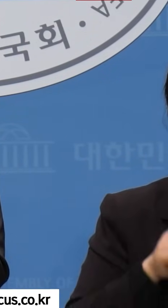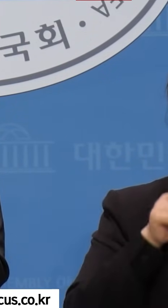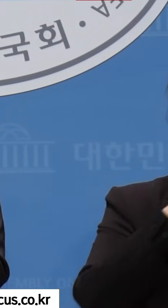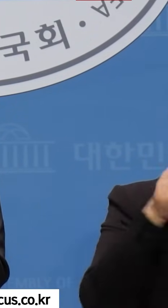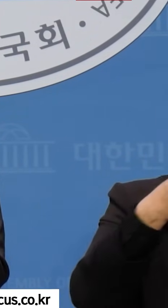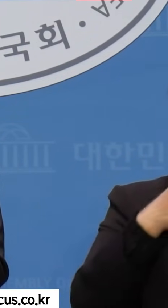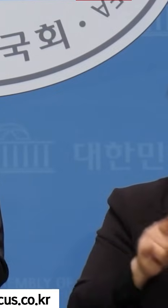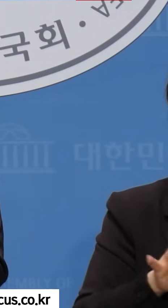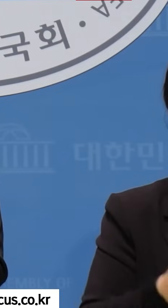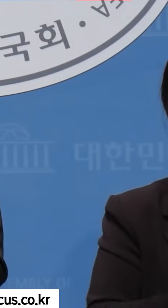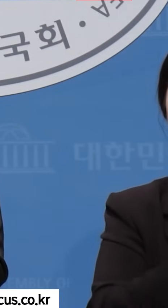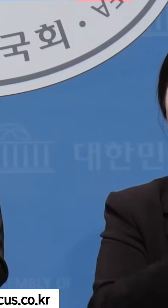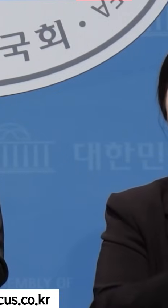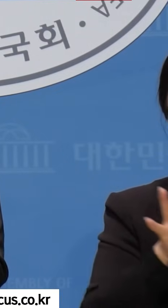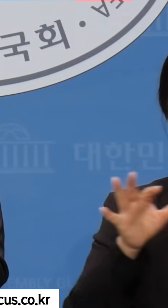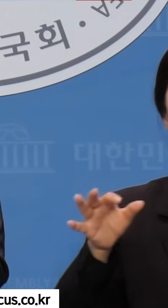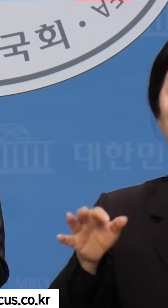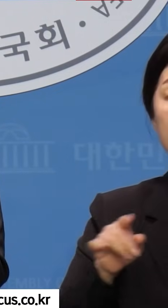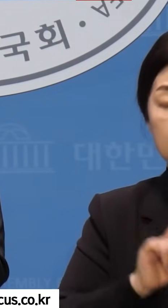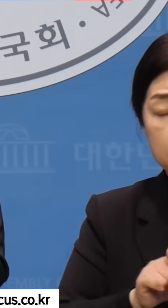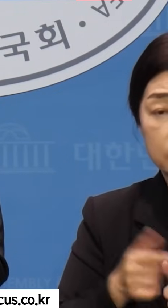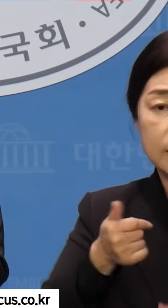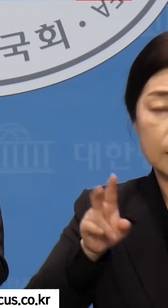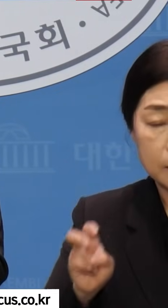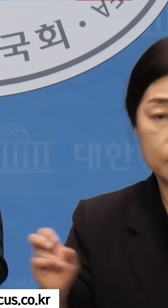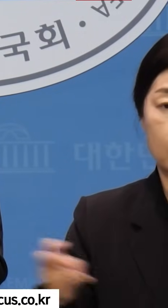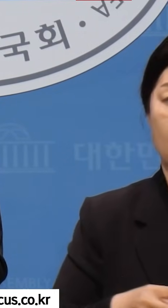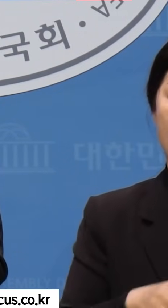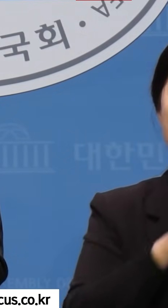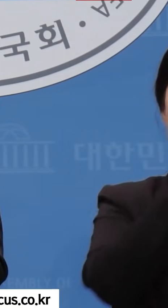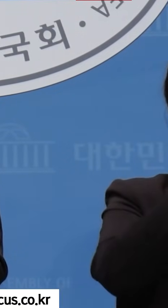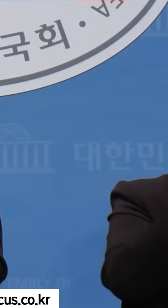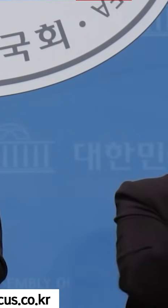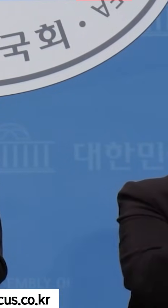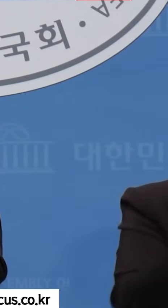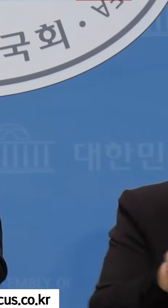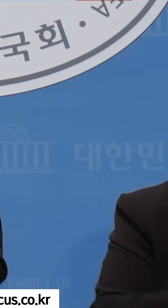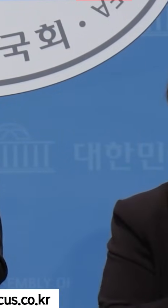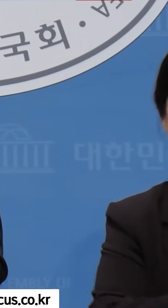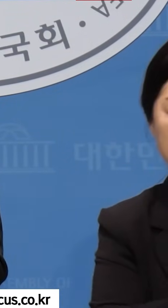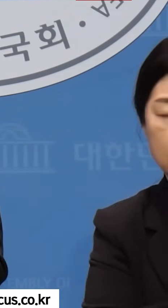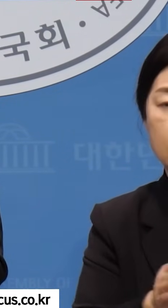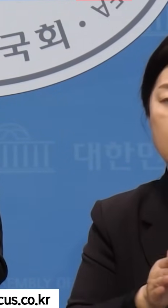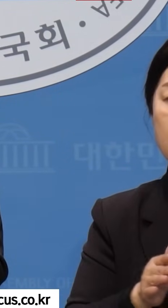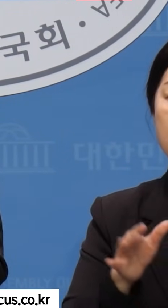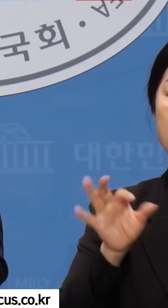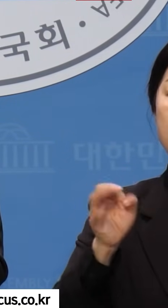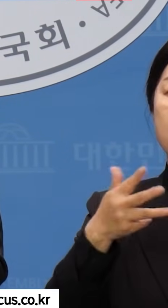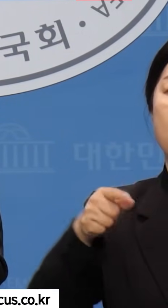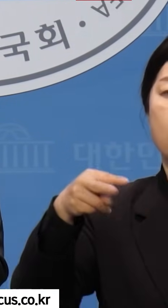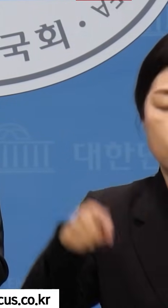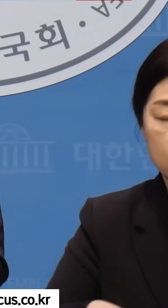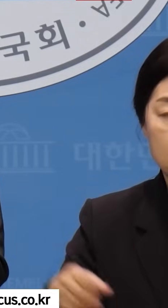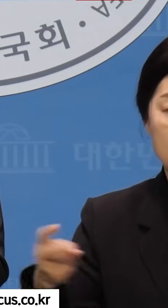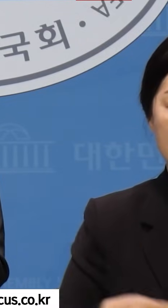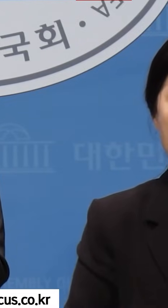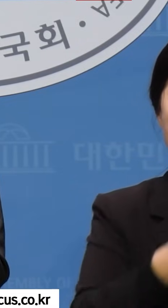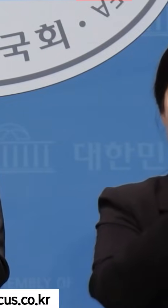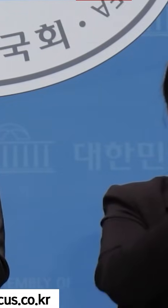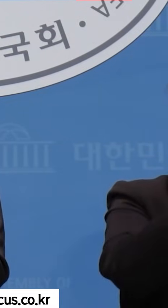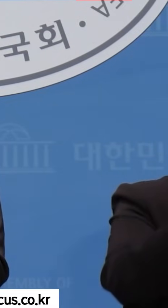삼화저축은행에서 나오는 로비스트 이철수, 그리고 지금 대장동 로비스트로 또 등장하고 있는 조우영,